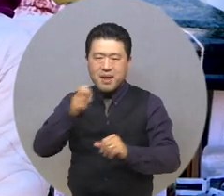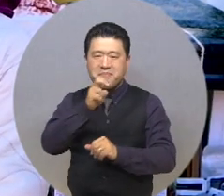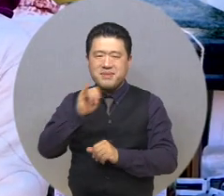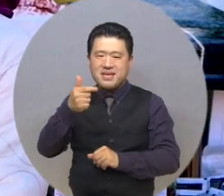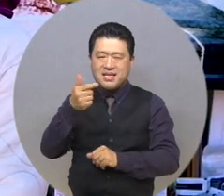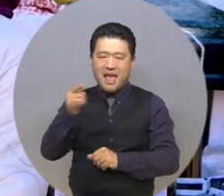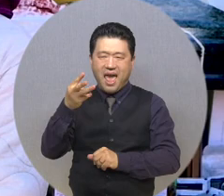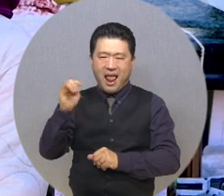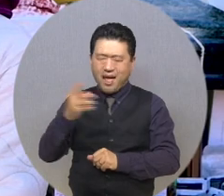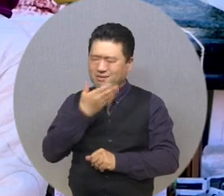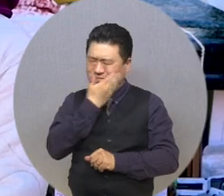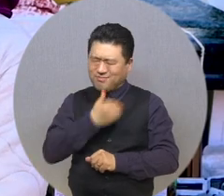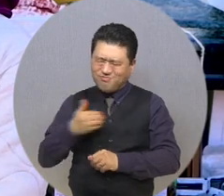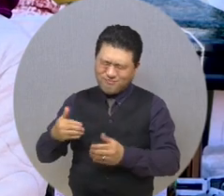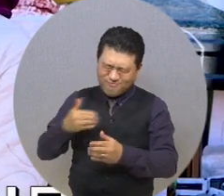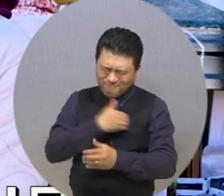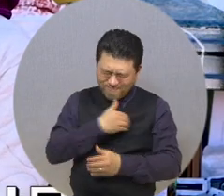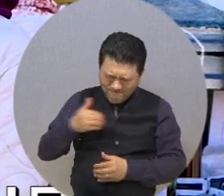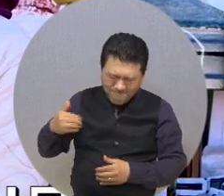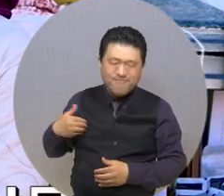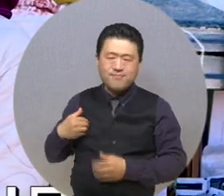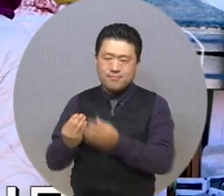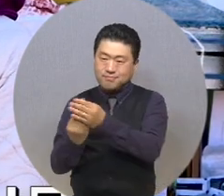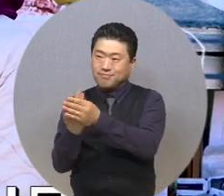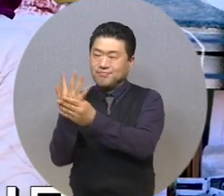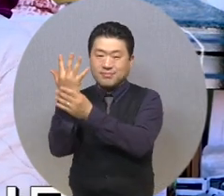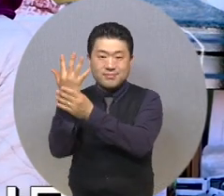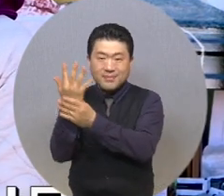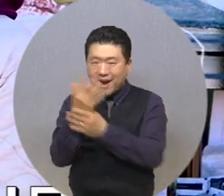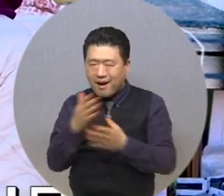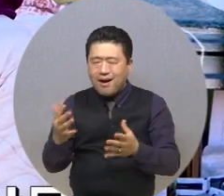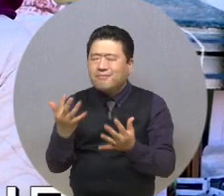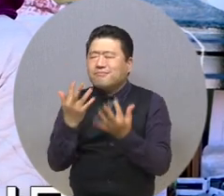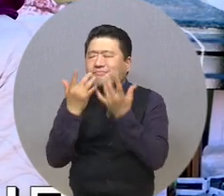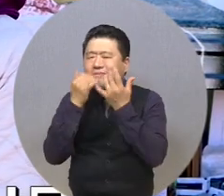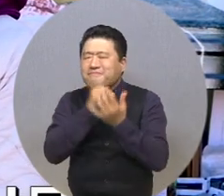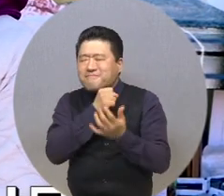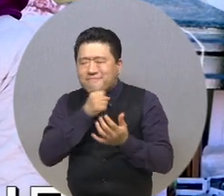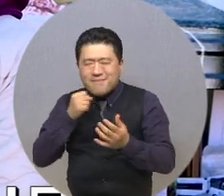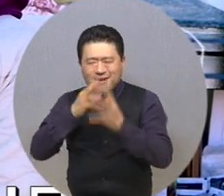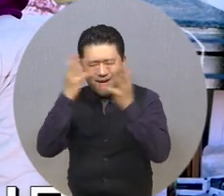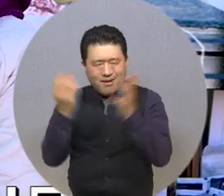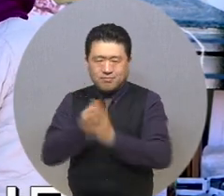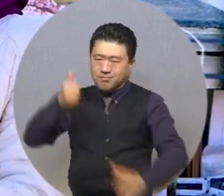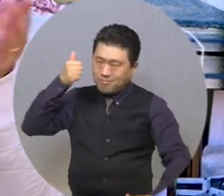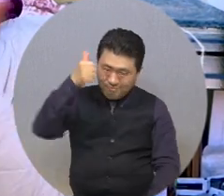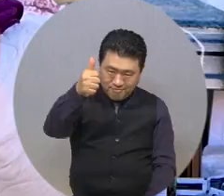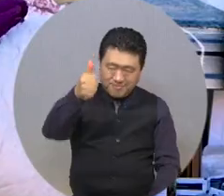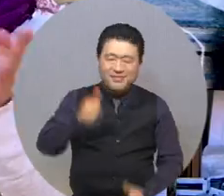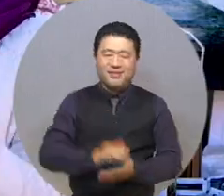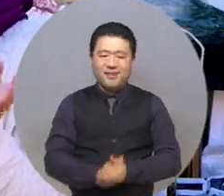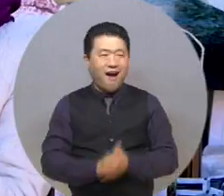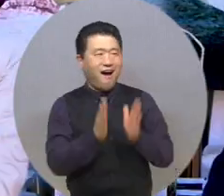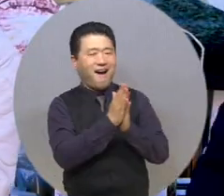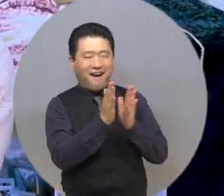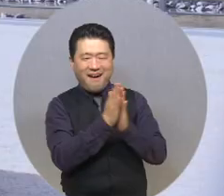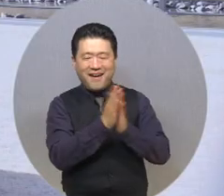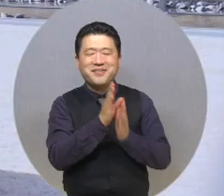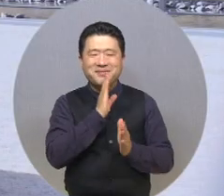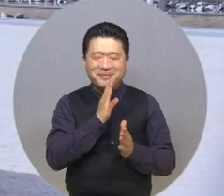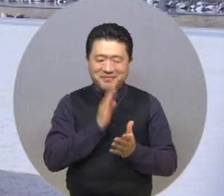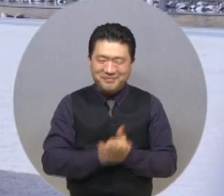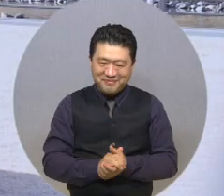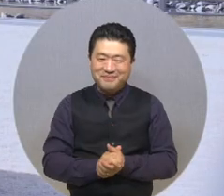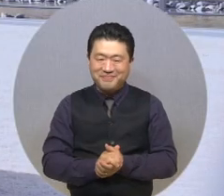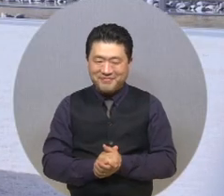풍부하고 거기에서 생산 농산물은 맛과, 네, 향과 품질이 아주 좋습니다. 네, 좋습니다.